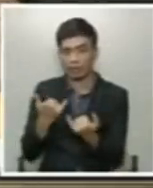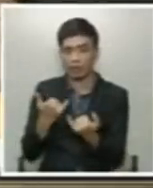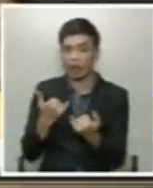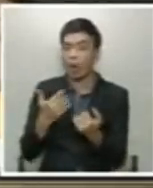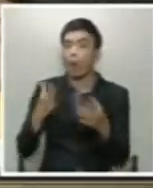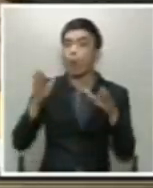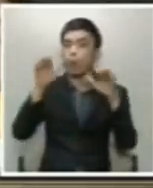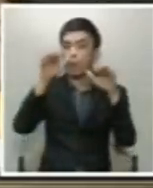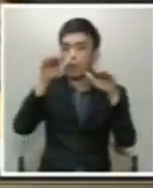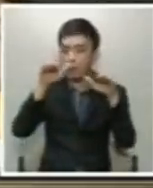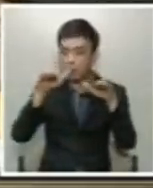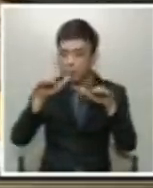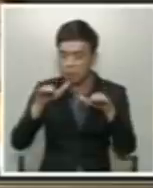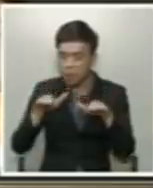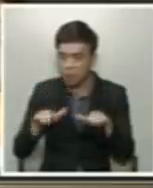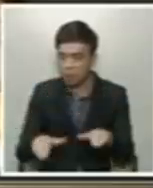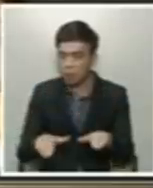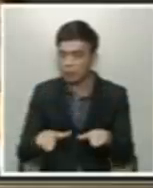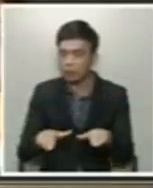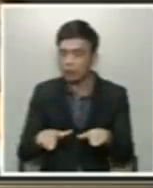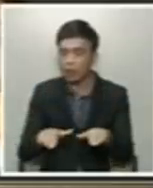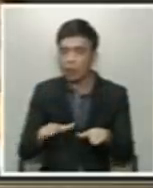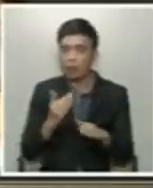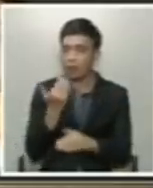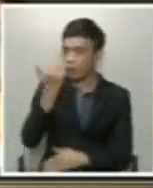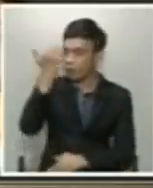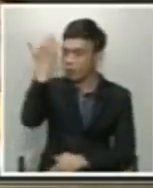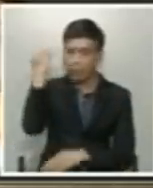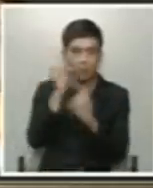และต่ำเตี้ยเรี่ยดินแบบที่ไม่เคยเป็นมาก่อน